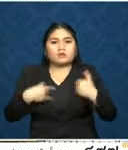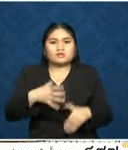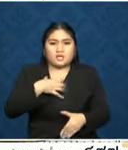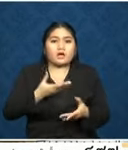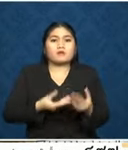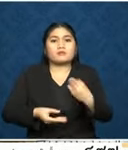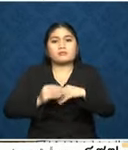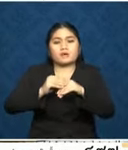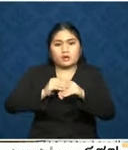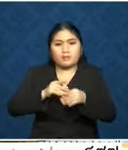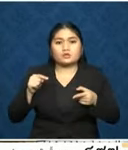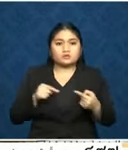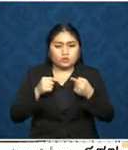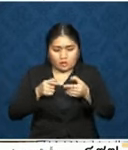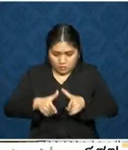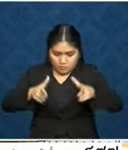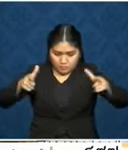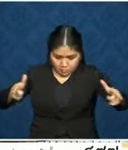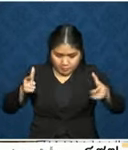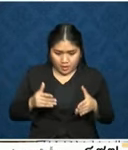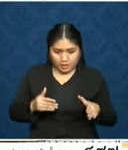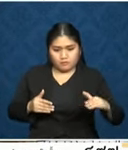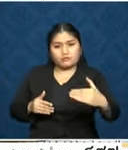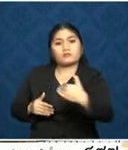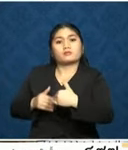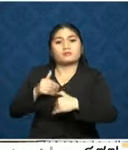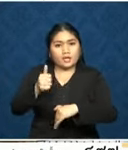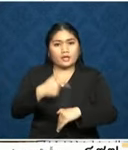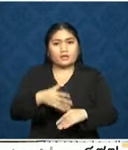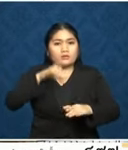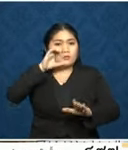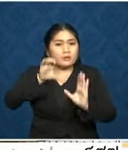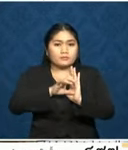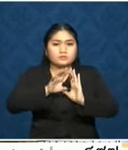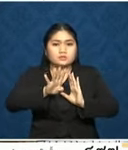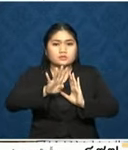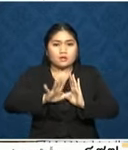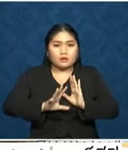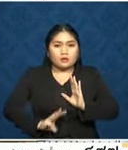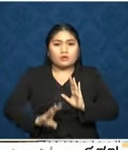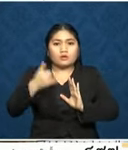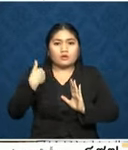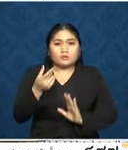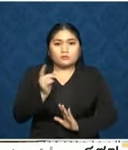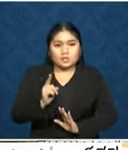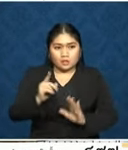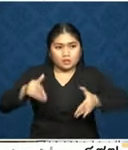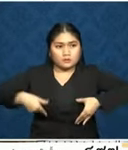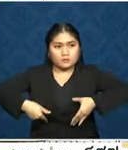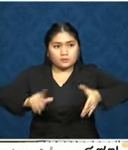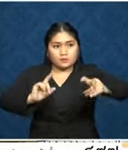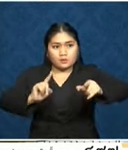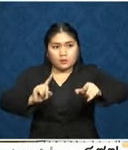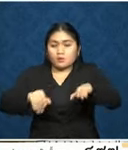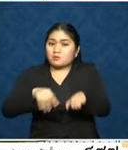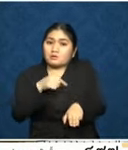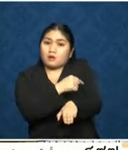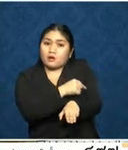จุดกับรถให้กว้างขึ้นแล้วภาพที่ 456นะครับมีไหล่ทางแต่ไม่